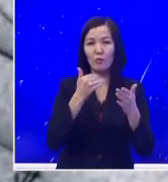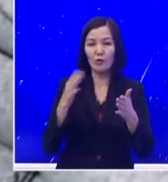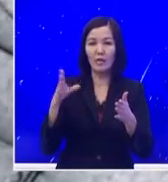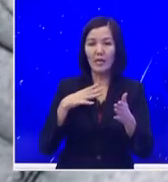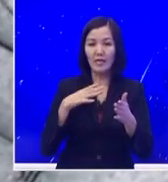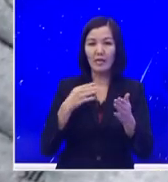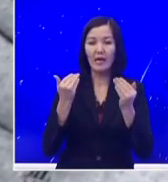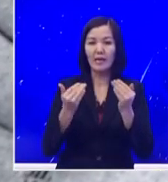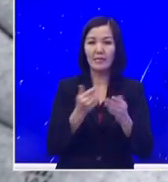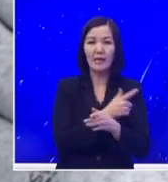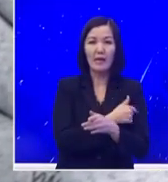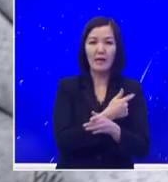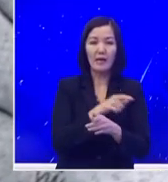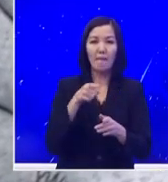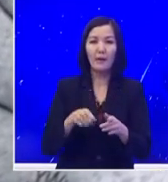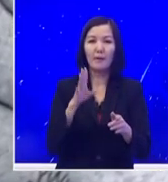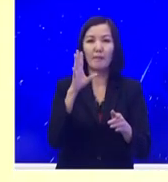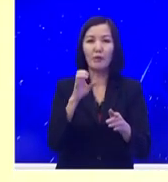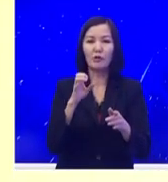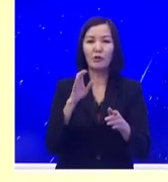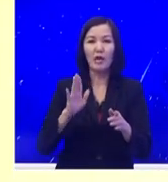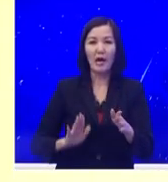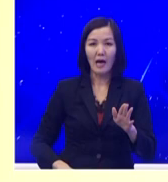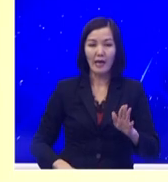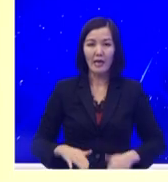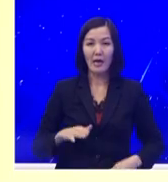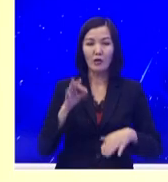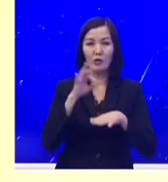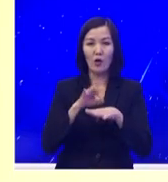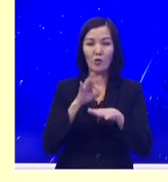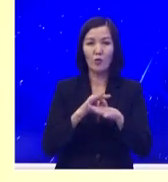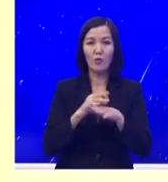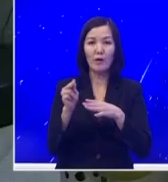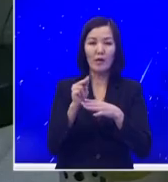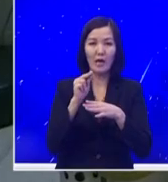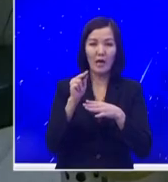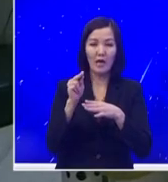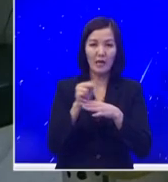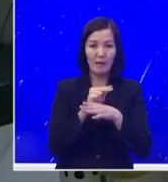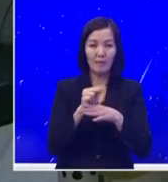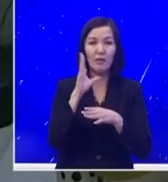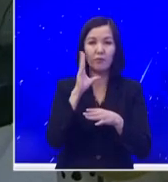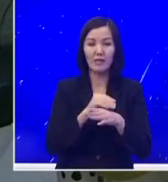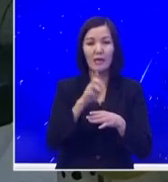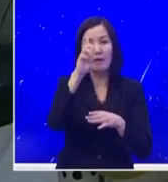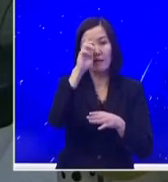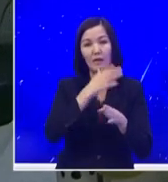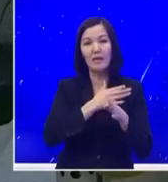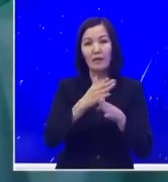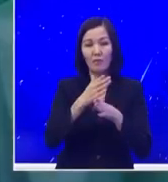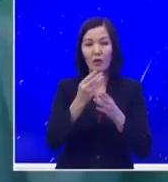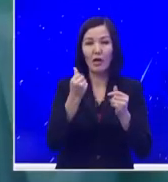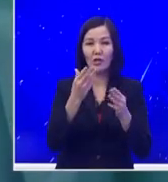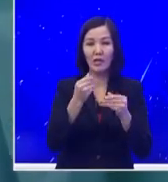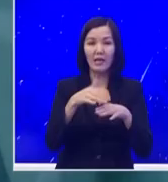білікті маман 1,5-ға тарта аяқ сүйектерінің ауруы бар науқасты емдеп жазған. Қымбат ота мемлекеттен бөлінген квотаның